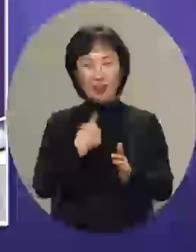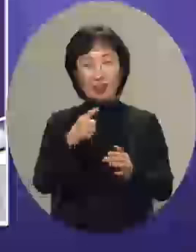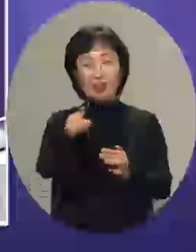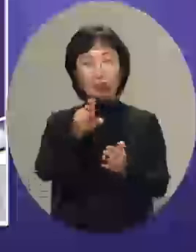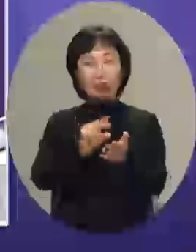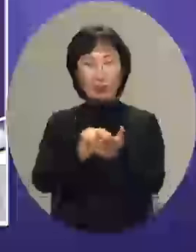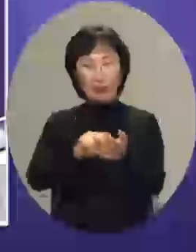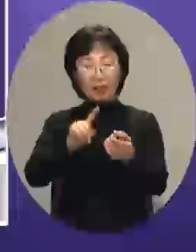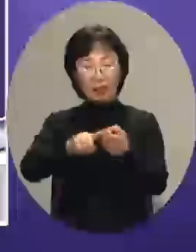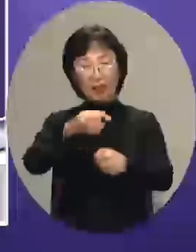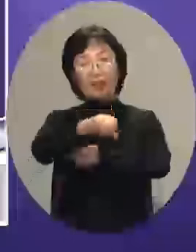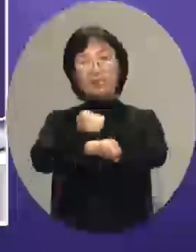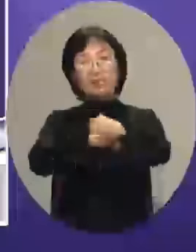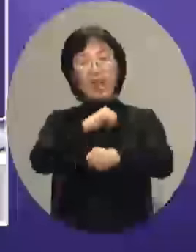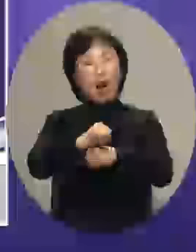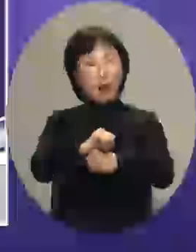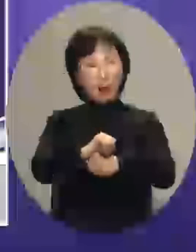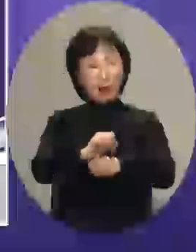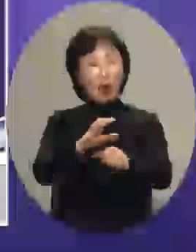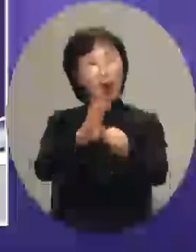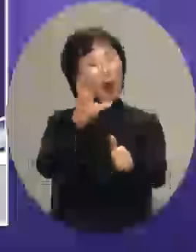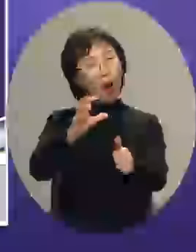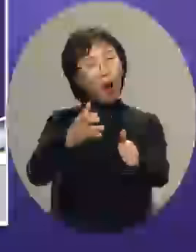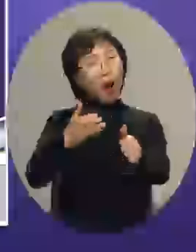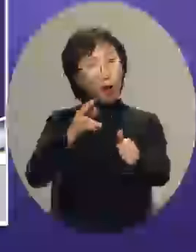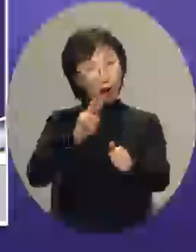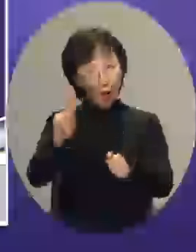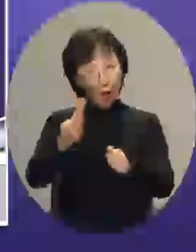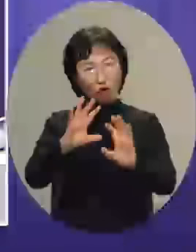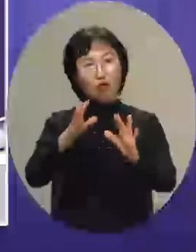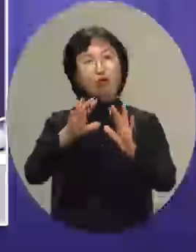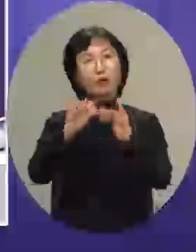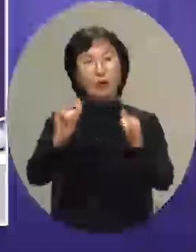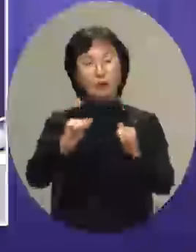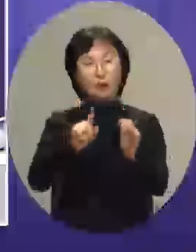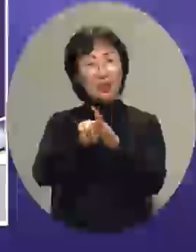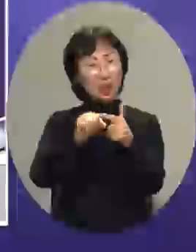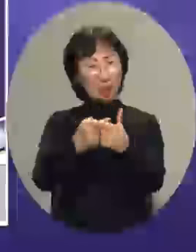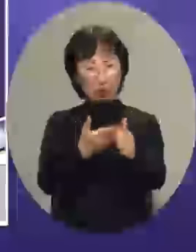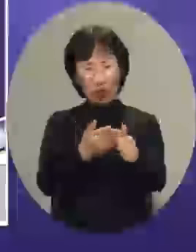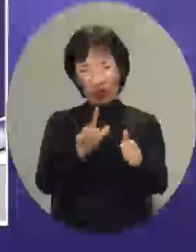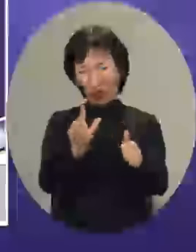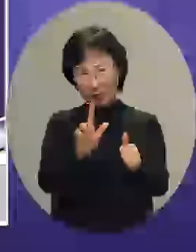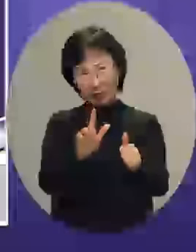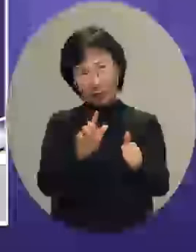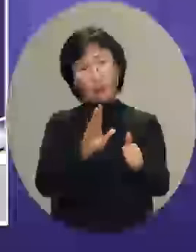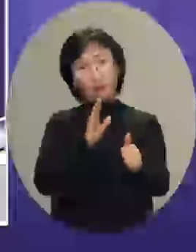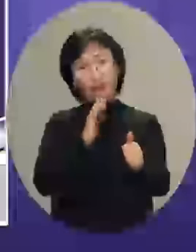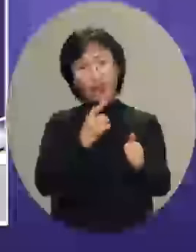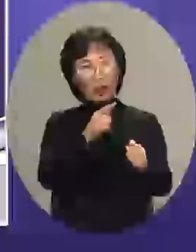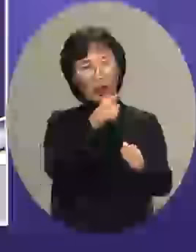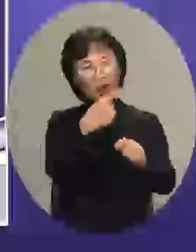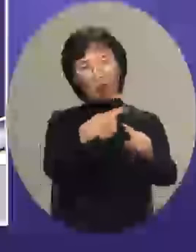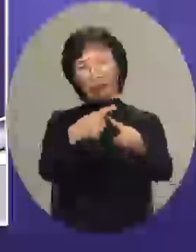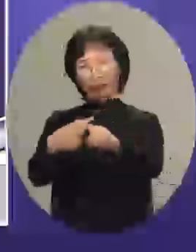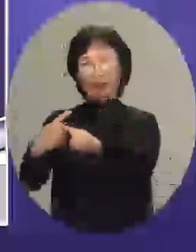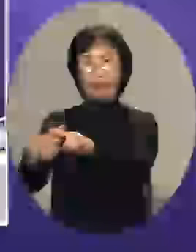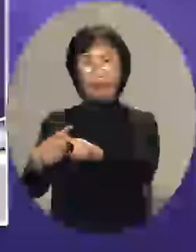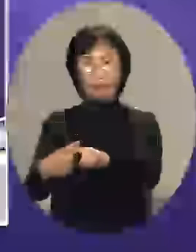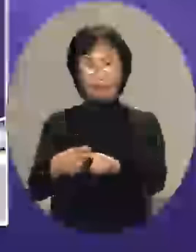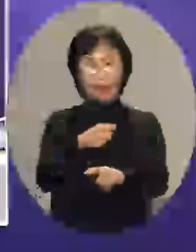문제에서 좀 자유롭게 그렇게 해 주셔야 국민들이 이해를 할 거 아닙니까? 내가 보니까 도찐 개찐이에요. 뭐